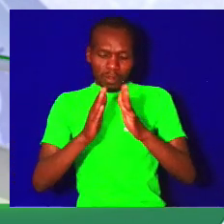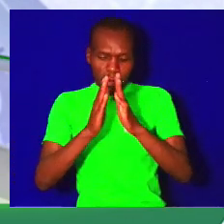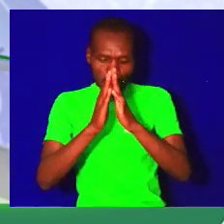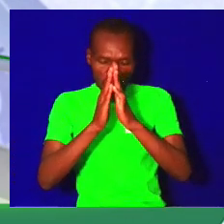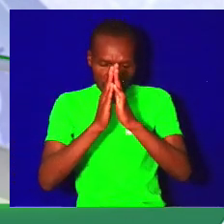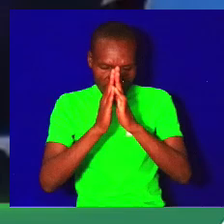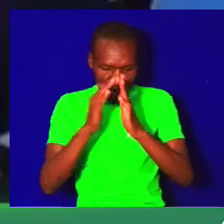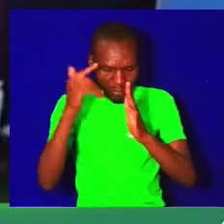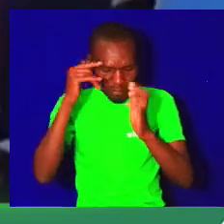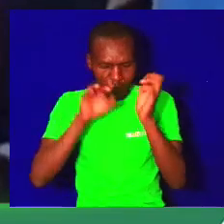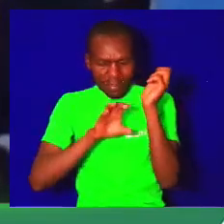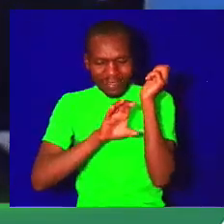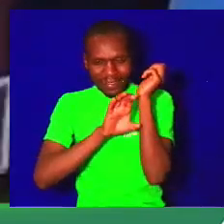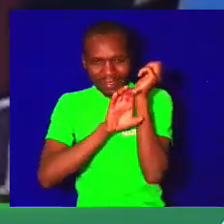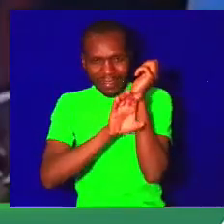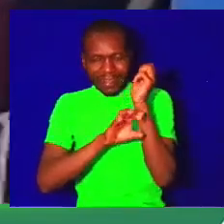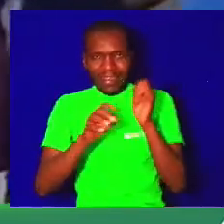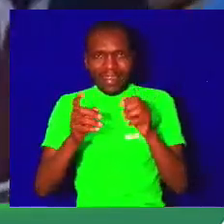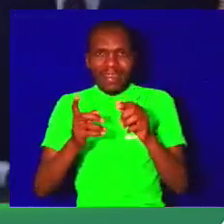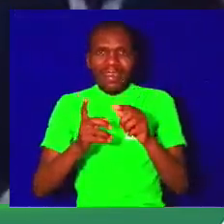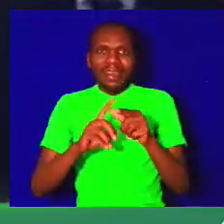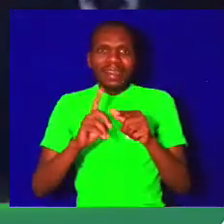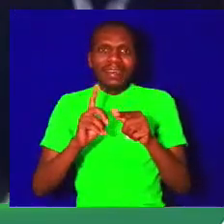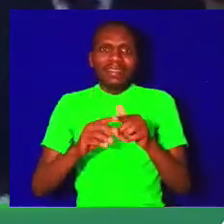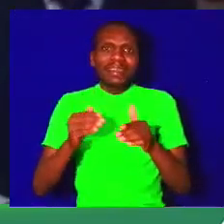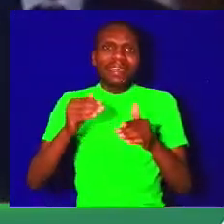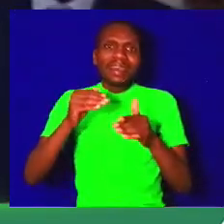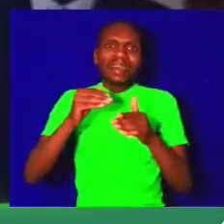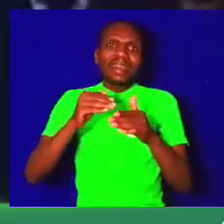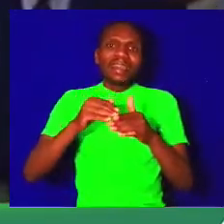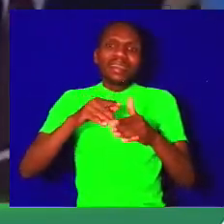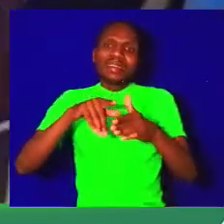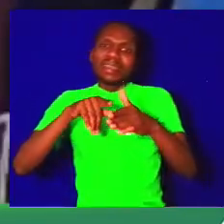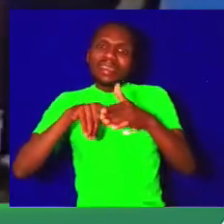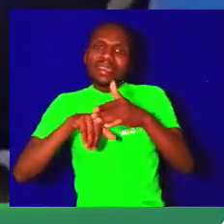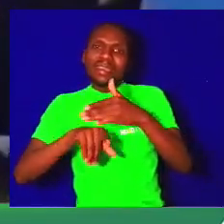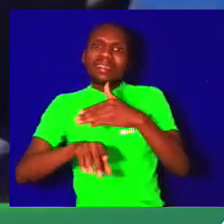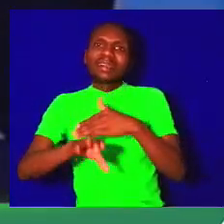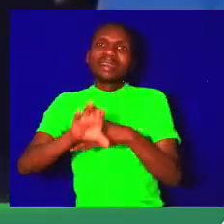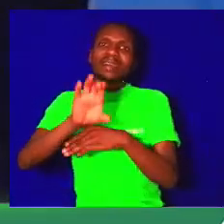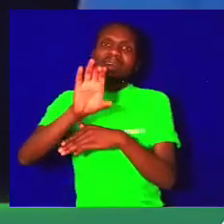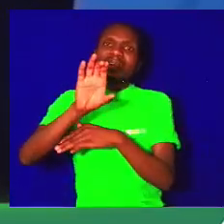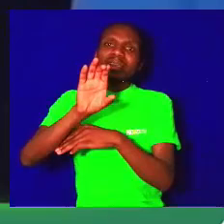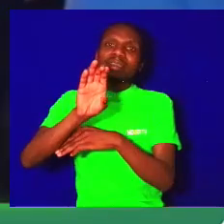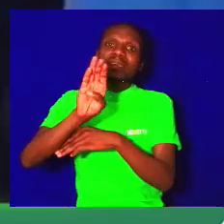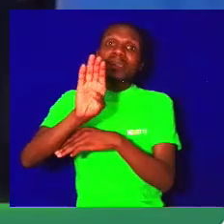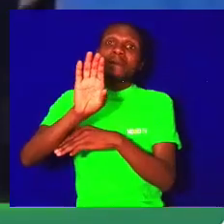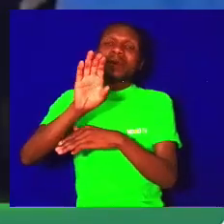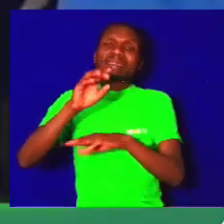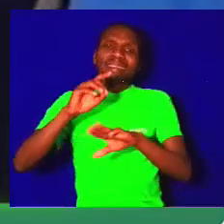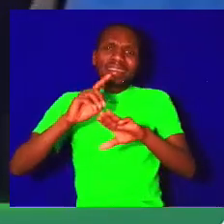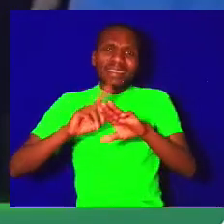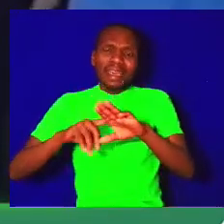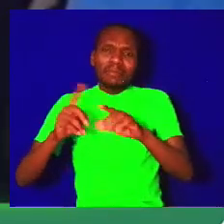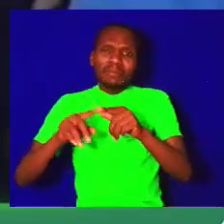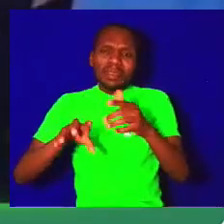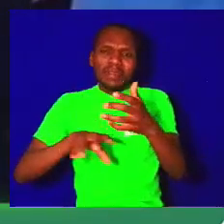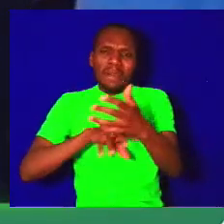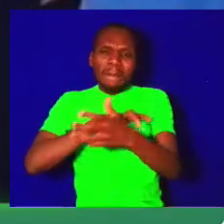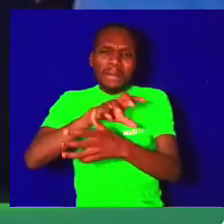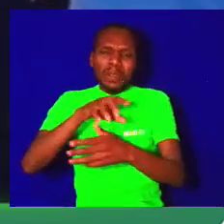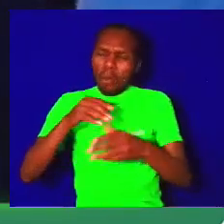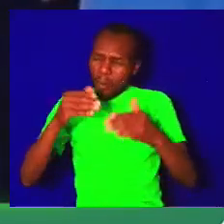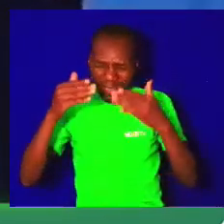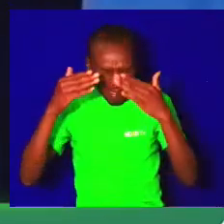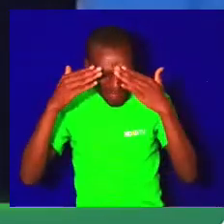masabo mameke ngajimagendeka ndoko ku CPC okia renge kuburu kaine otomane